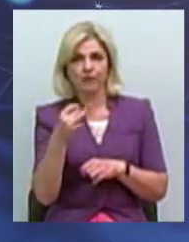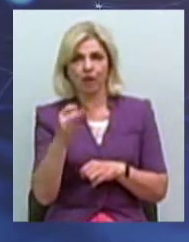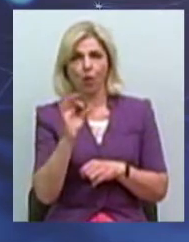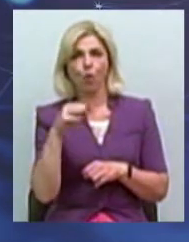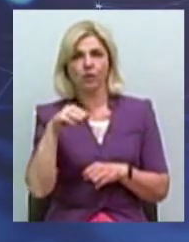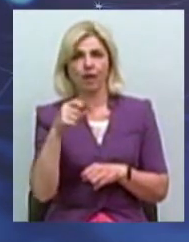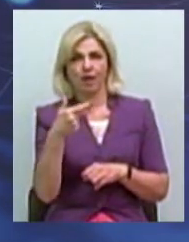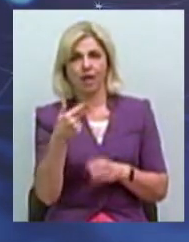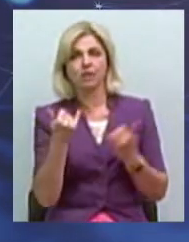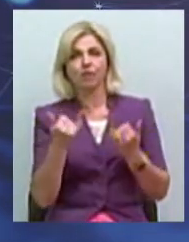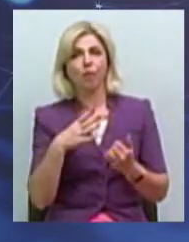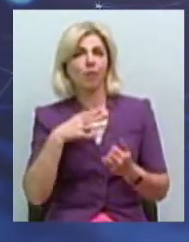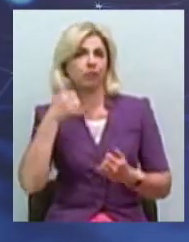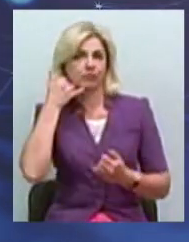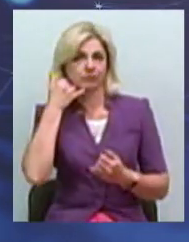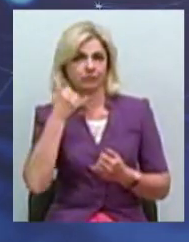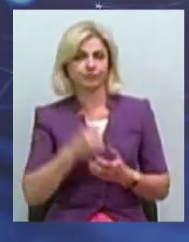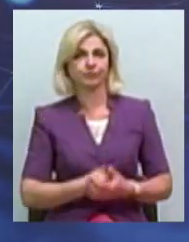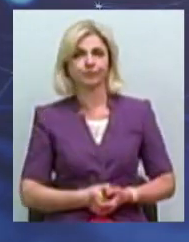записаний сьогодні телефоном.